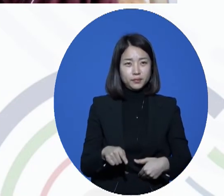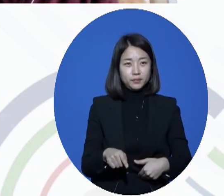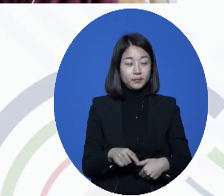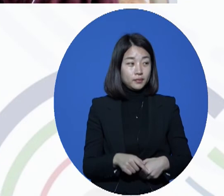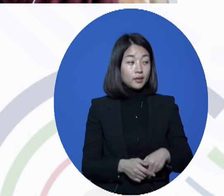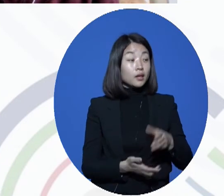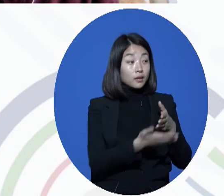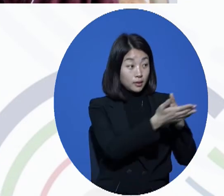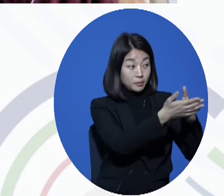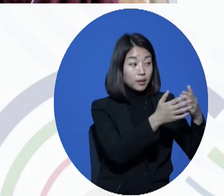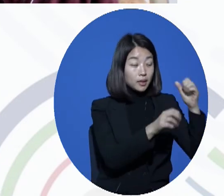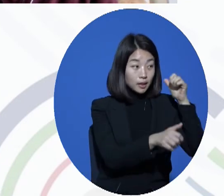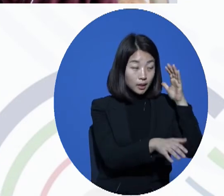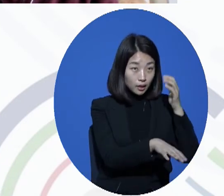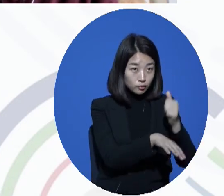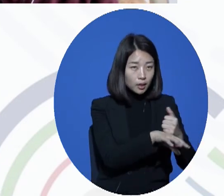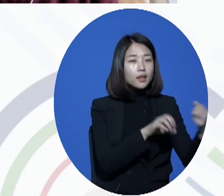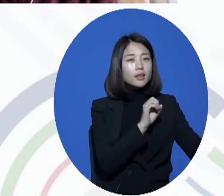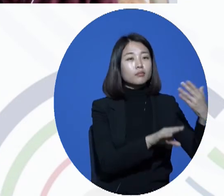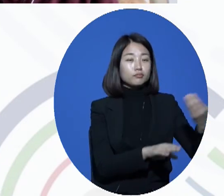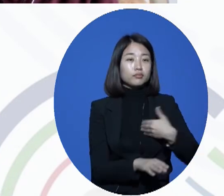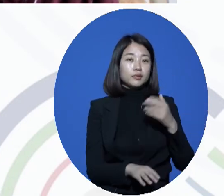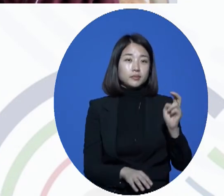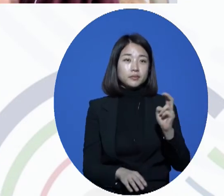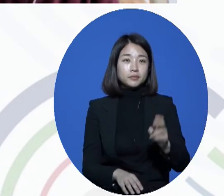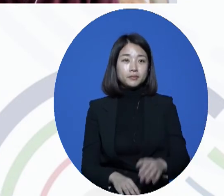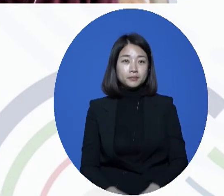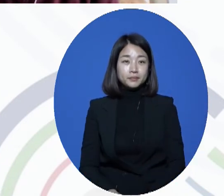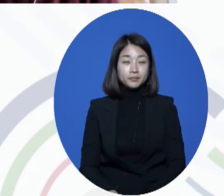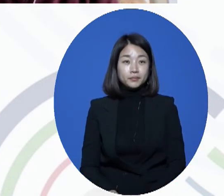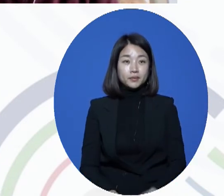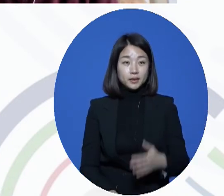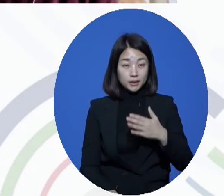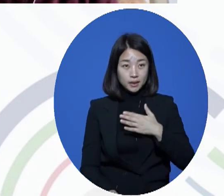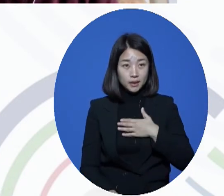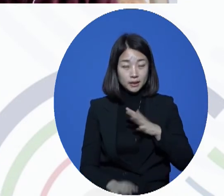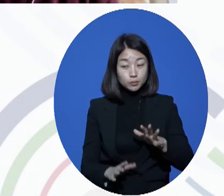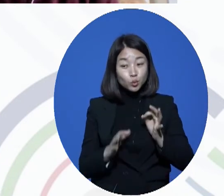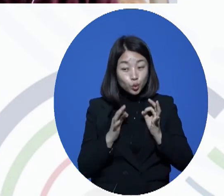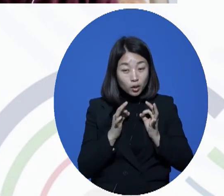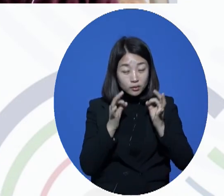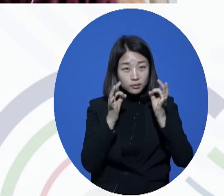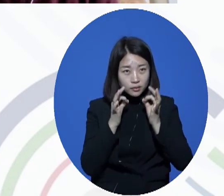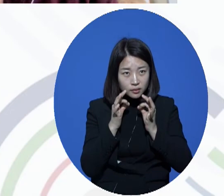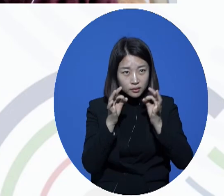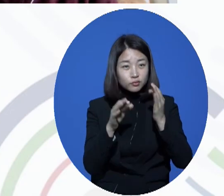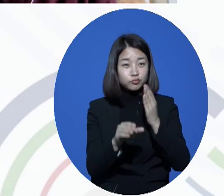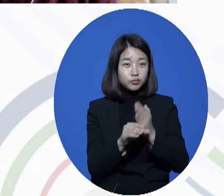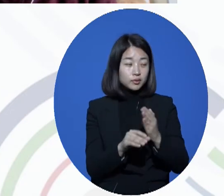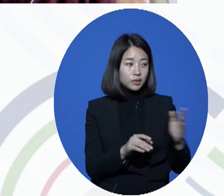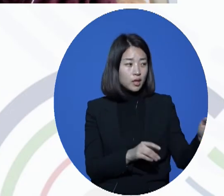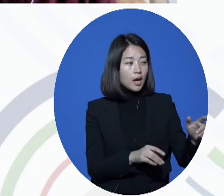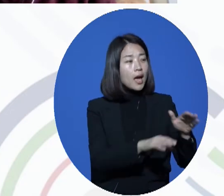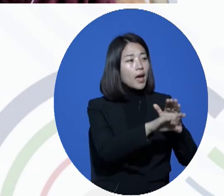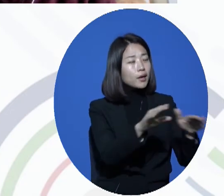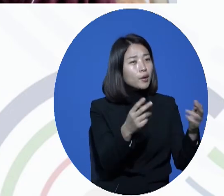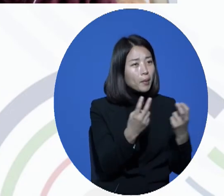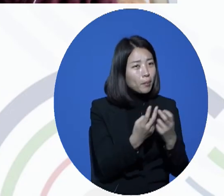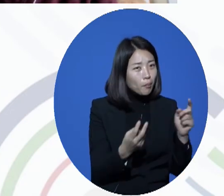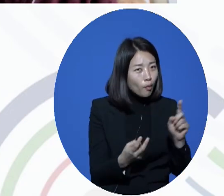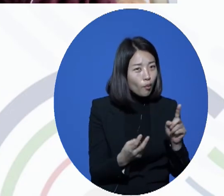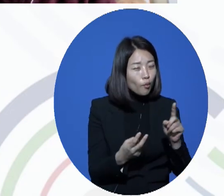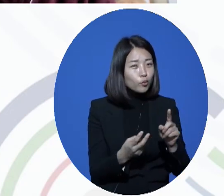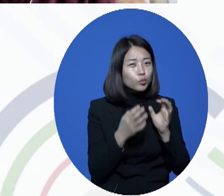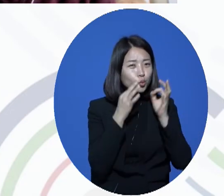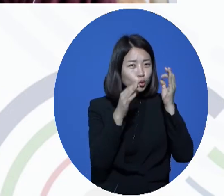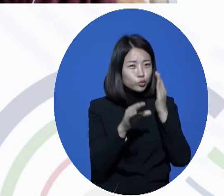요청을 받았습니다. 그래서 저희가 지금 제한된 환경에서도 최선을 다해서 이 문제를 대응하려고 하고 있고